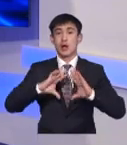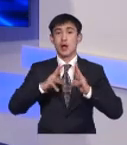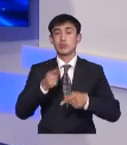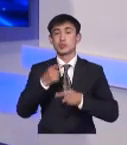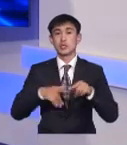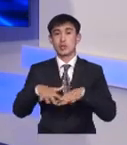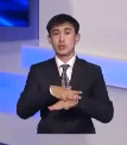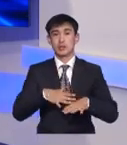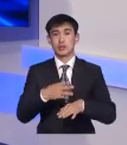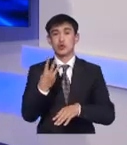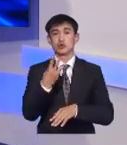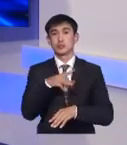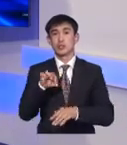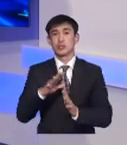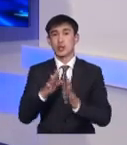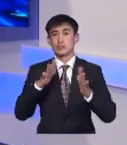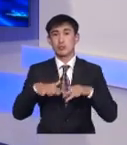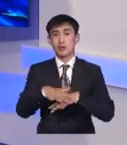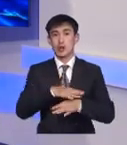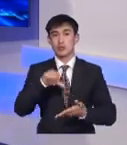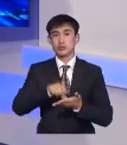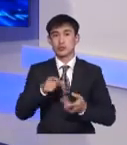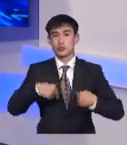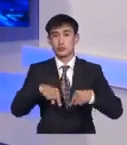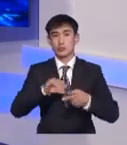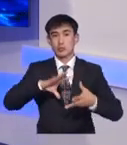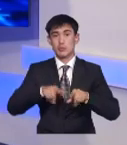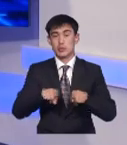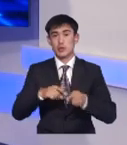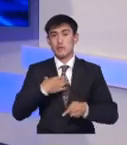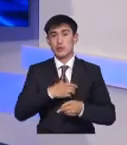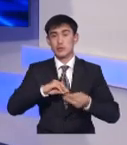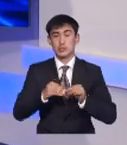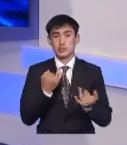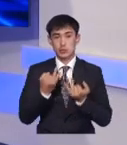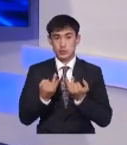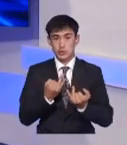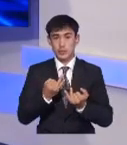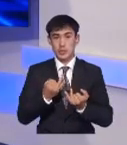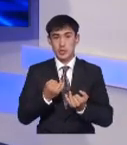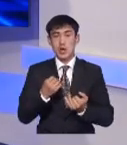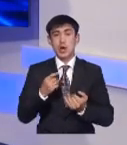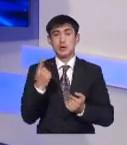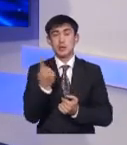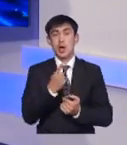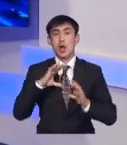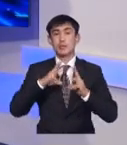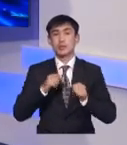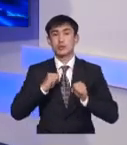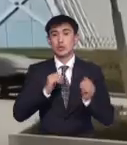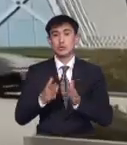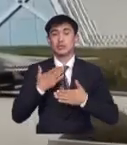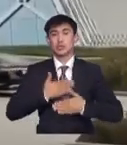Жаханның жарты халқы, яғни 3 миллиардтан астам халық мүше ұйым жалпыға бірдей өзекті мәселелерді көтерді. Әуелгі сәлемдегі тұрақтылық